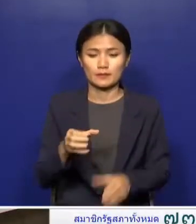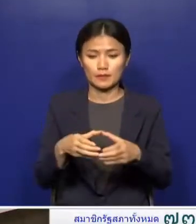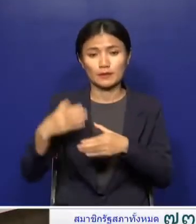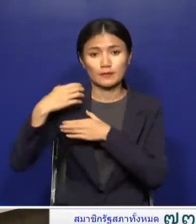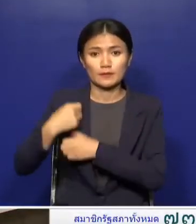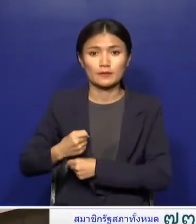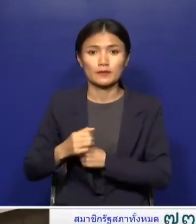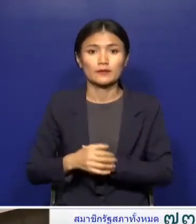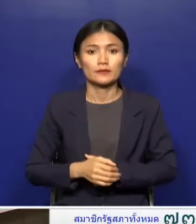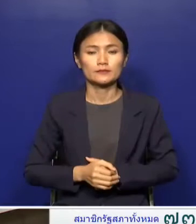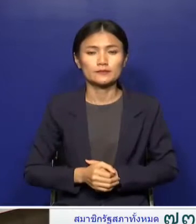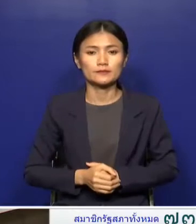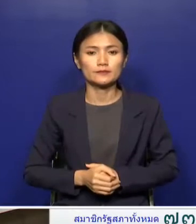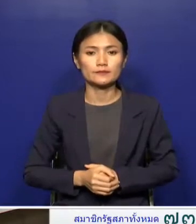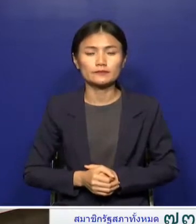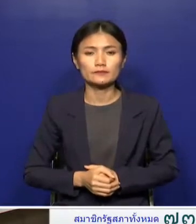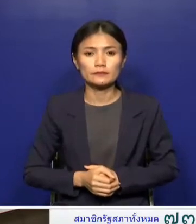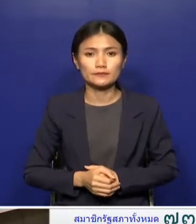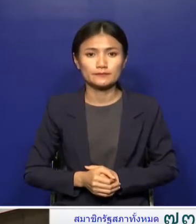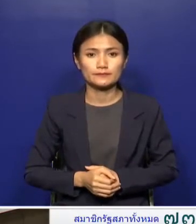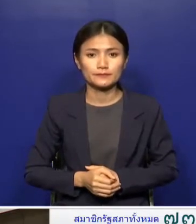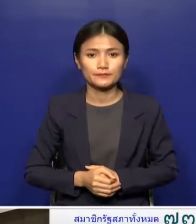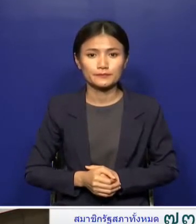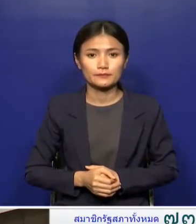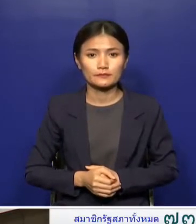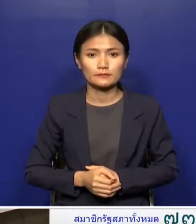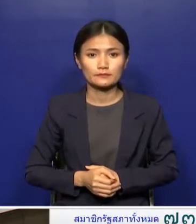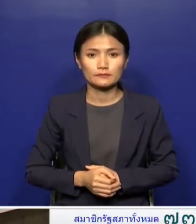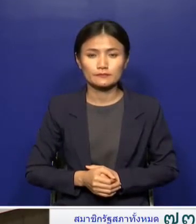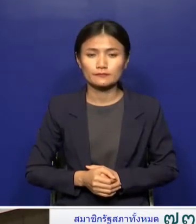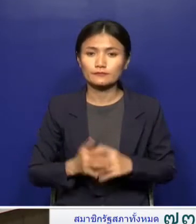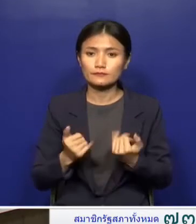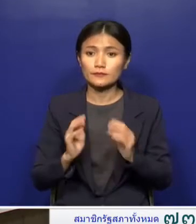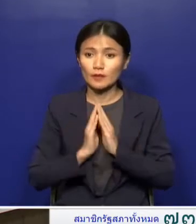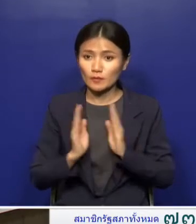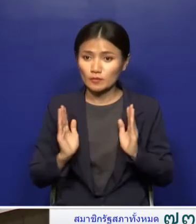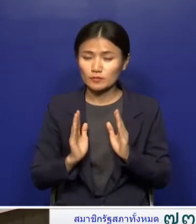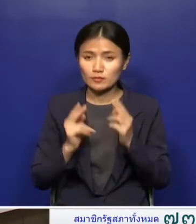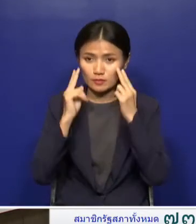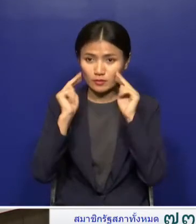รพทครับผมขอกลาขอบคณท่าน ».